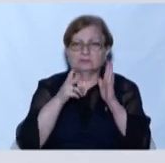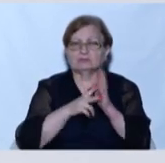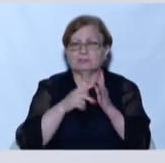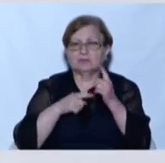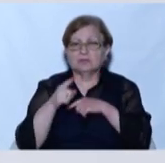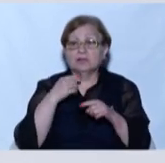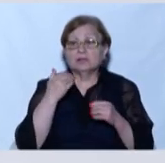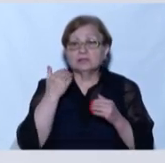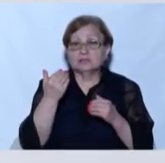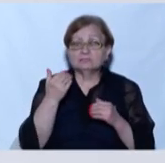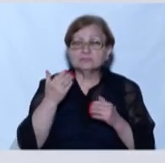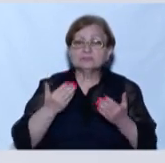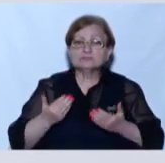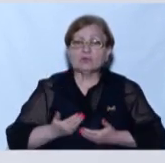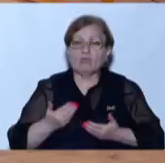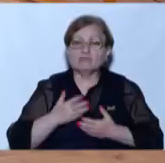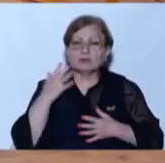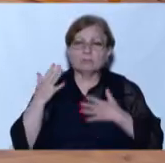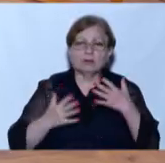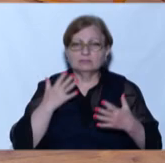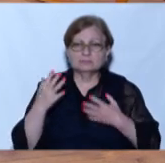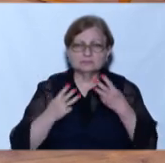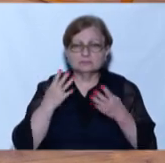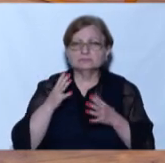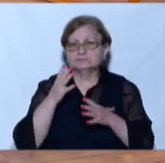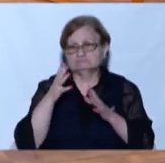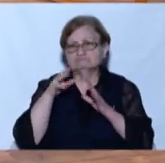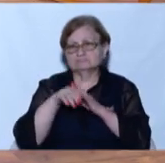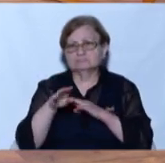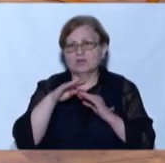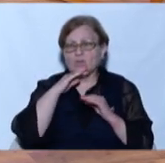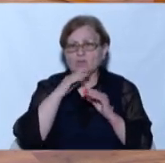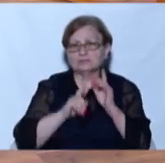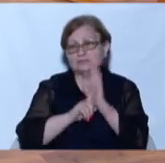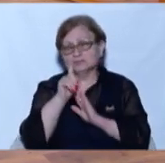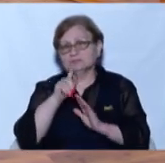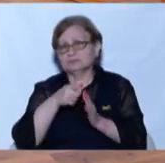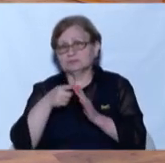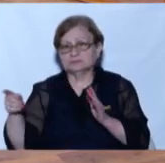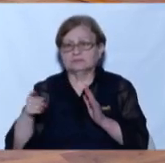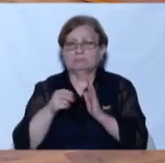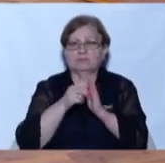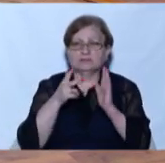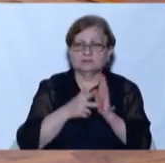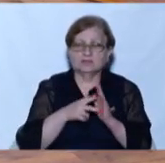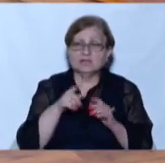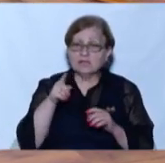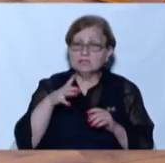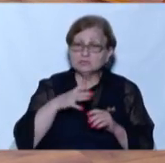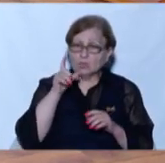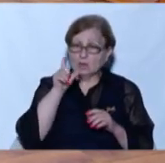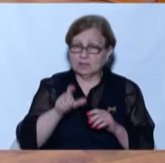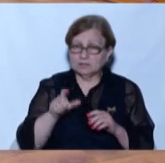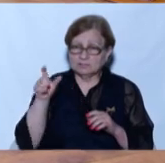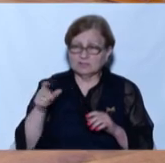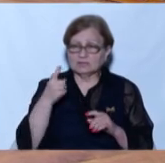ძალიან ჩქეფარე ცხოვრება და რომელიც არისო ესე თქვა ჩვეულებრივი, ეს არის ადამიანი, რომელიც რაღაც